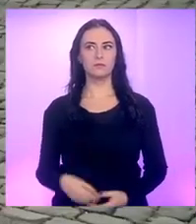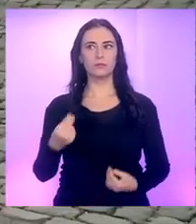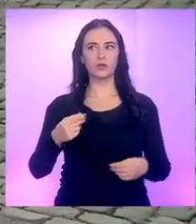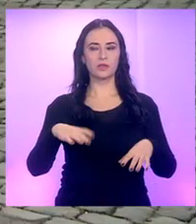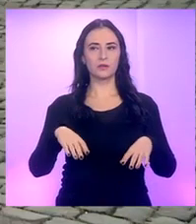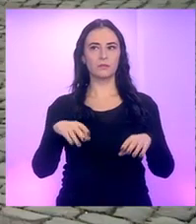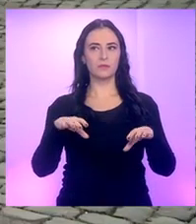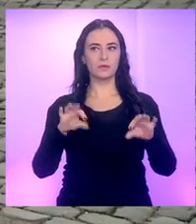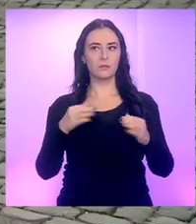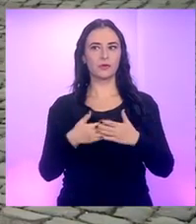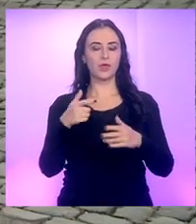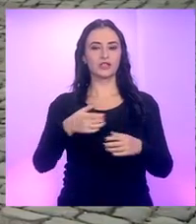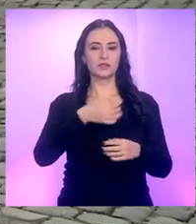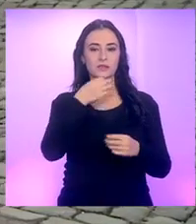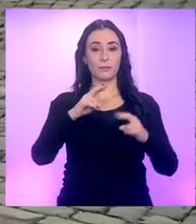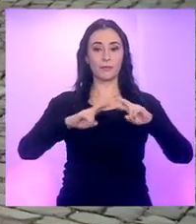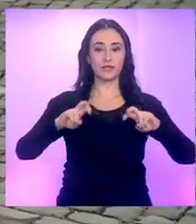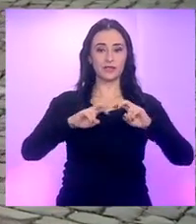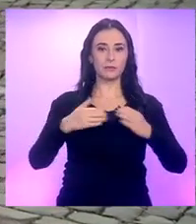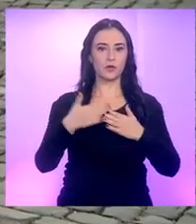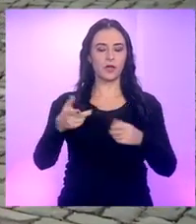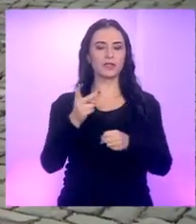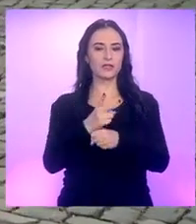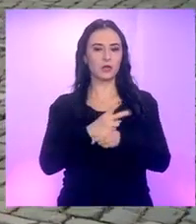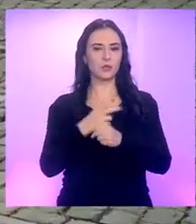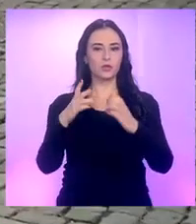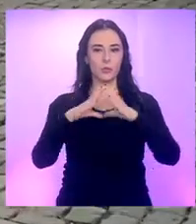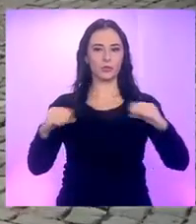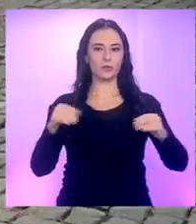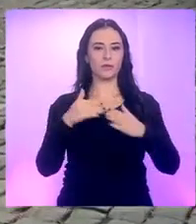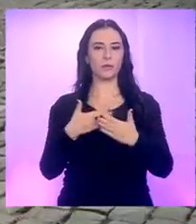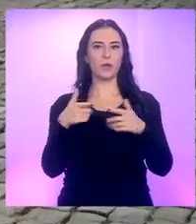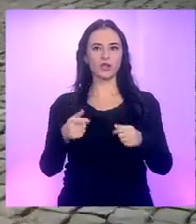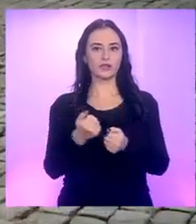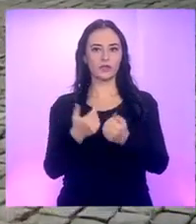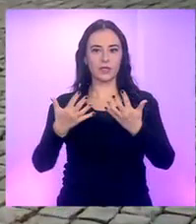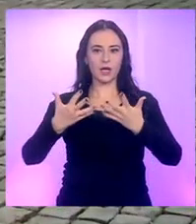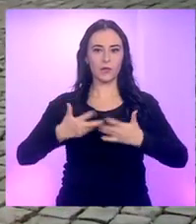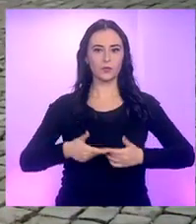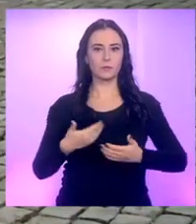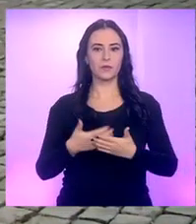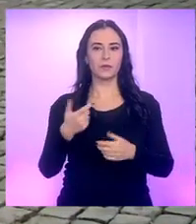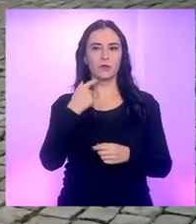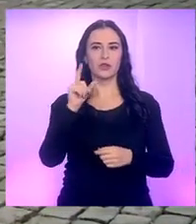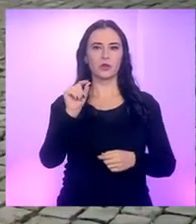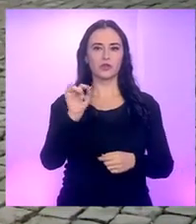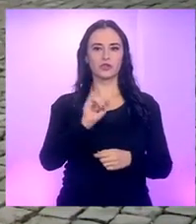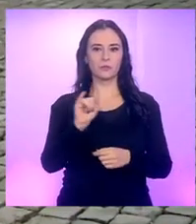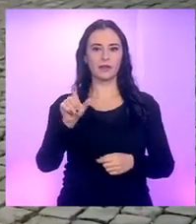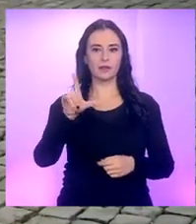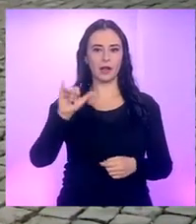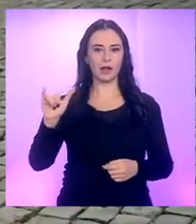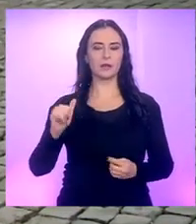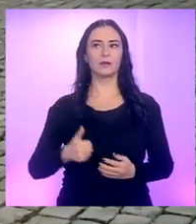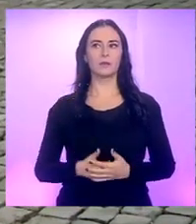Bun găsit, Adrian. Prejudiciul cauzat statului român în acest dosar a fost calculat la 220.000 de lei, asta